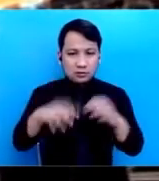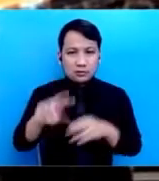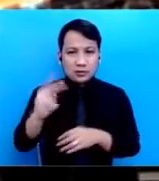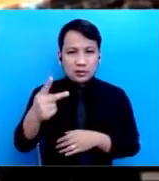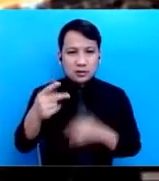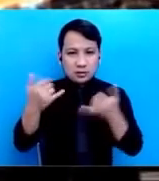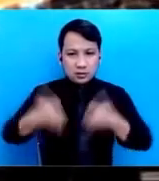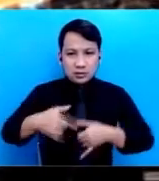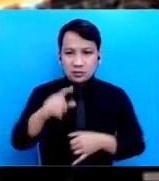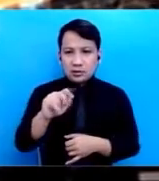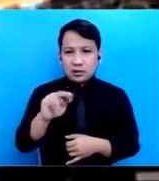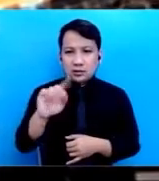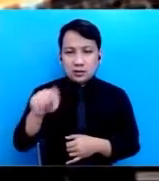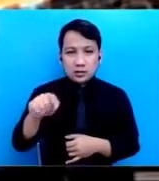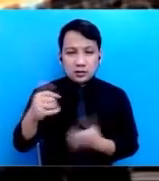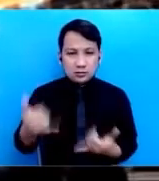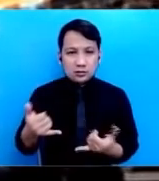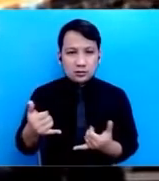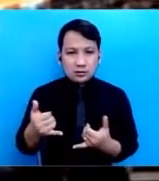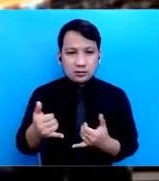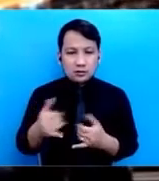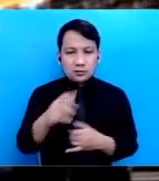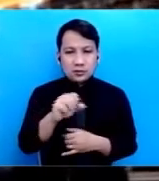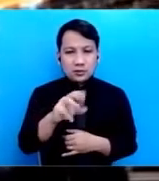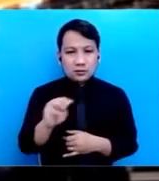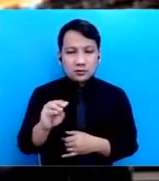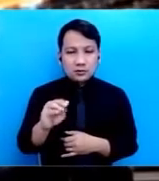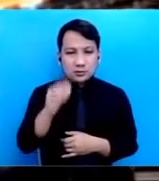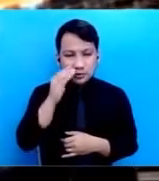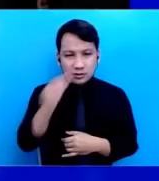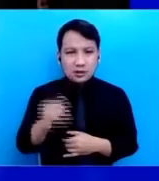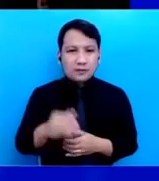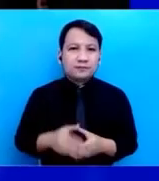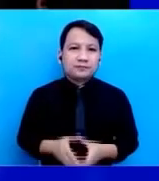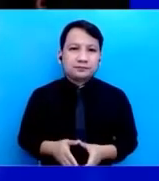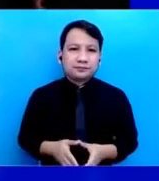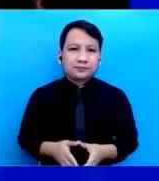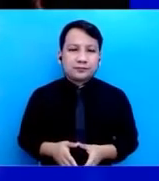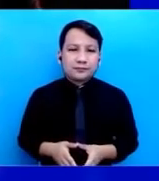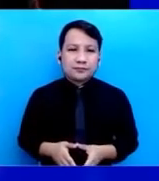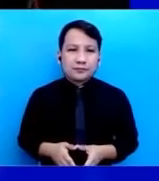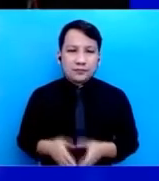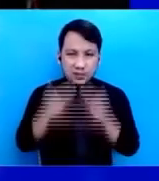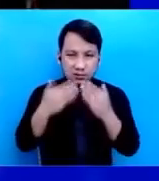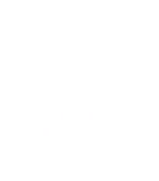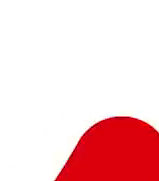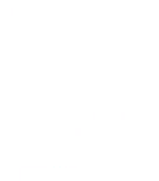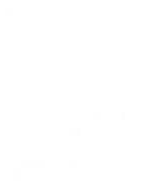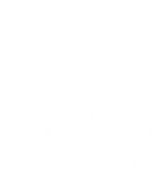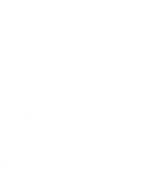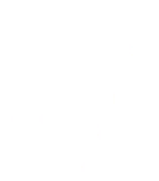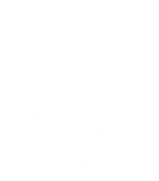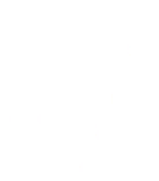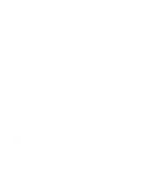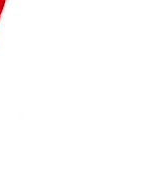TNT Tropang Giga at San Miguel Beerman. Cheryl? Maraming salamat, Marty Bautista.